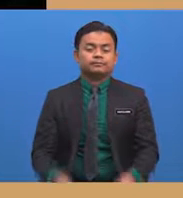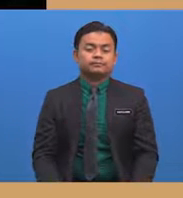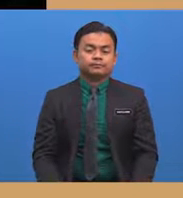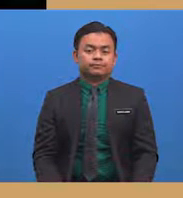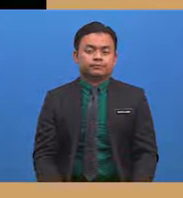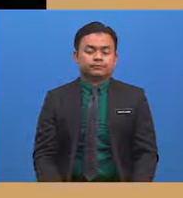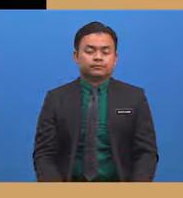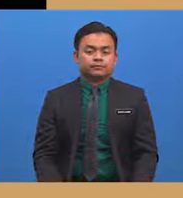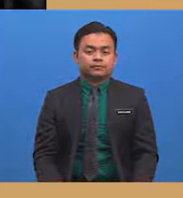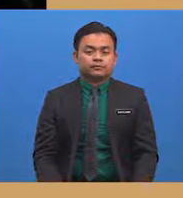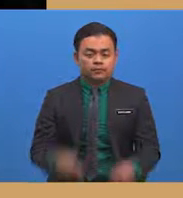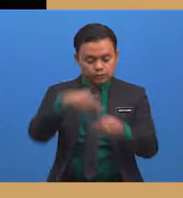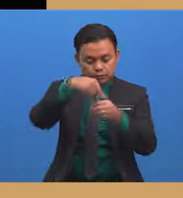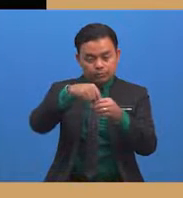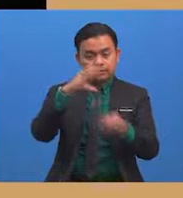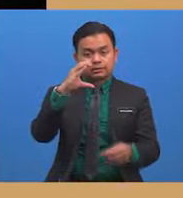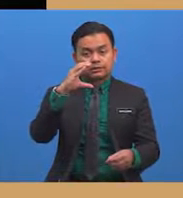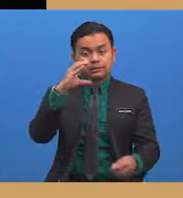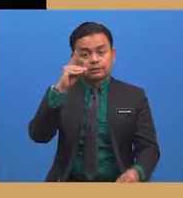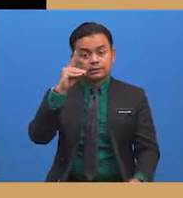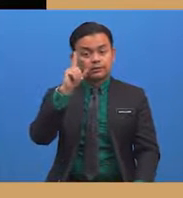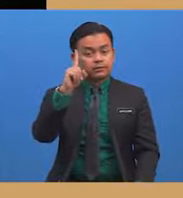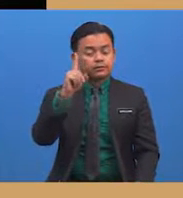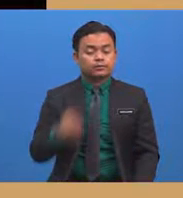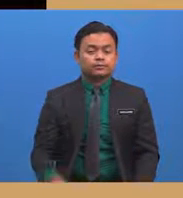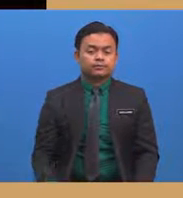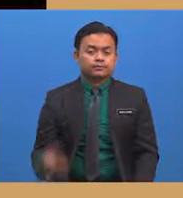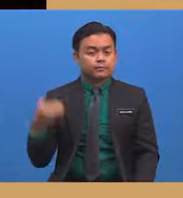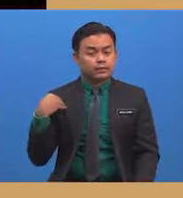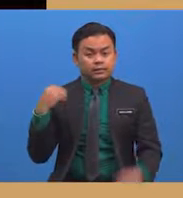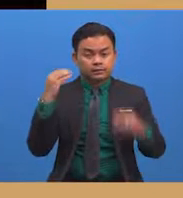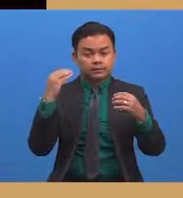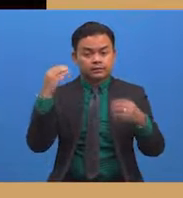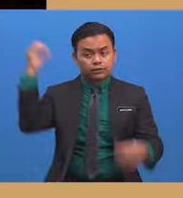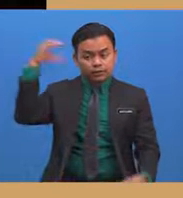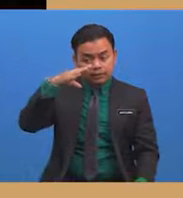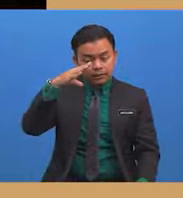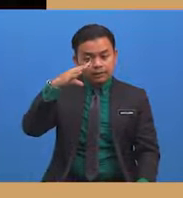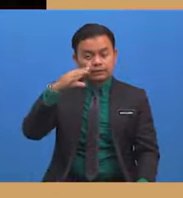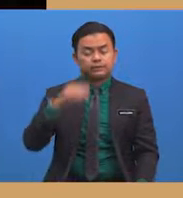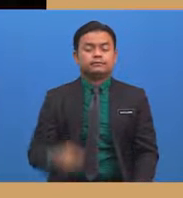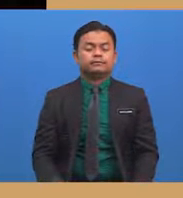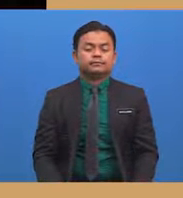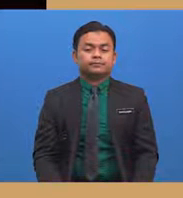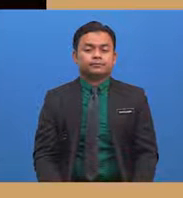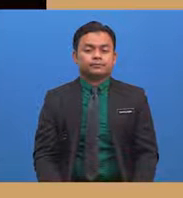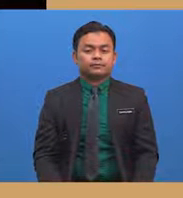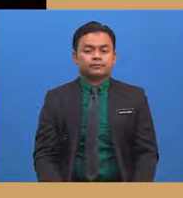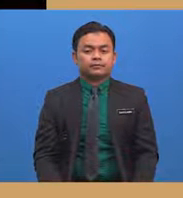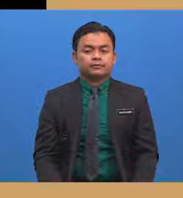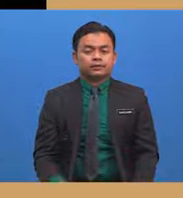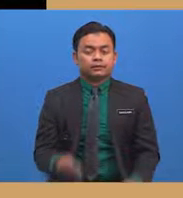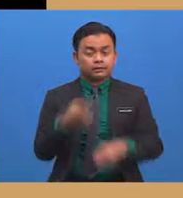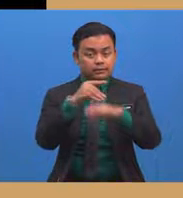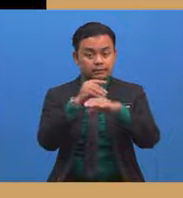yang pertama. Kamu dapat lihat setumpuk cahaya lampu suluh di skrin putih itu. Dan tumpuk